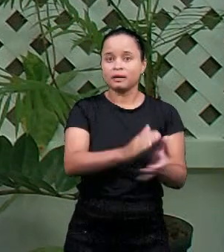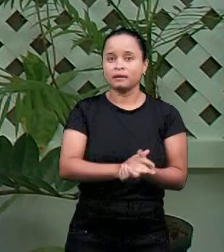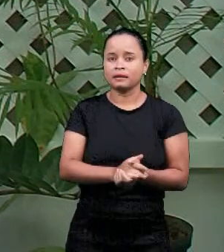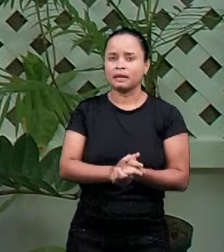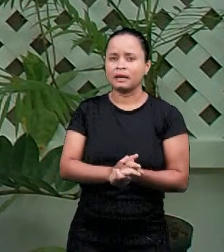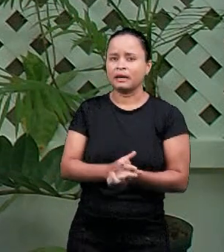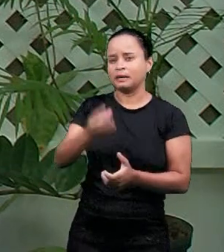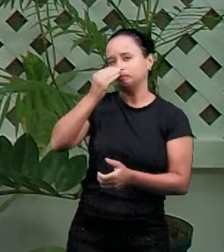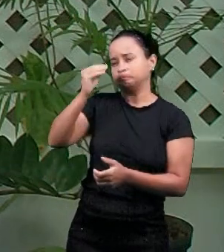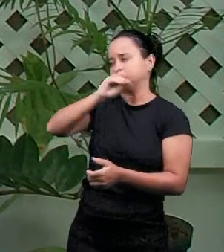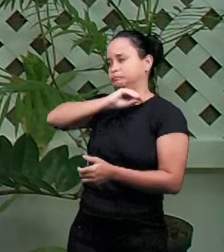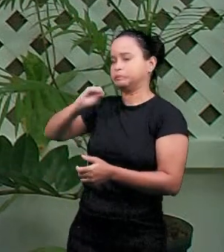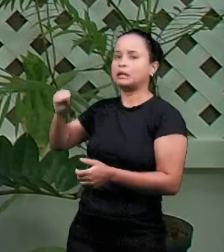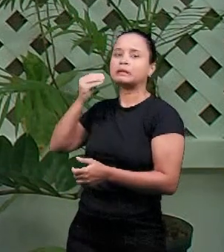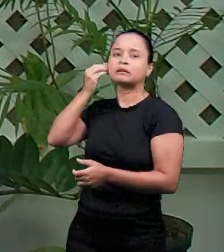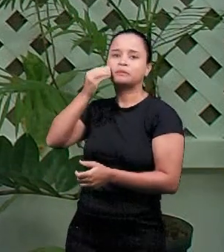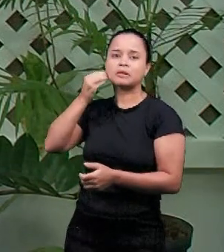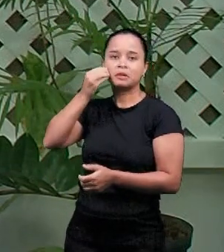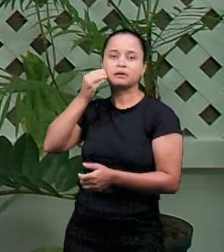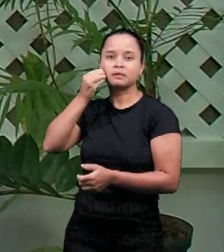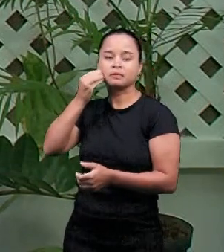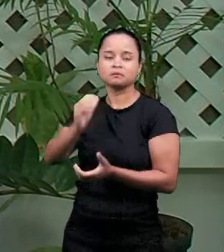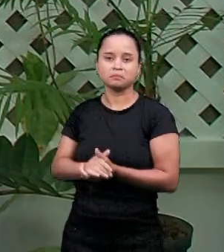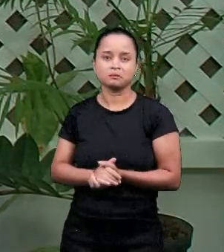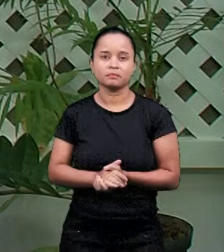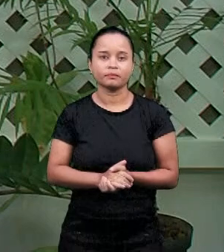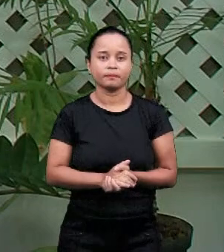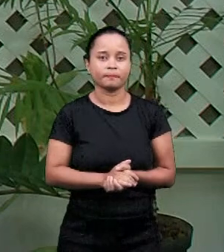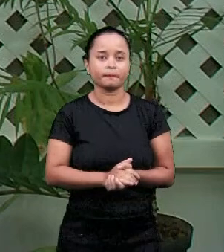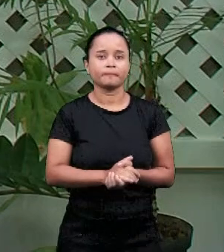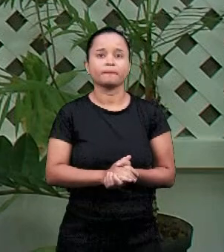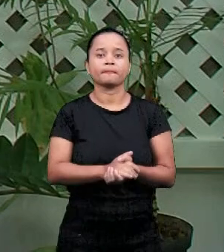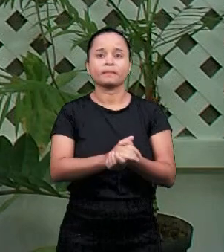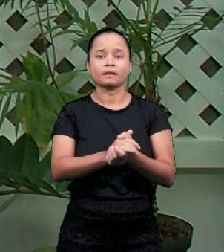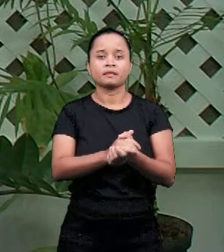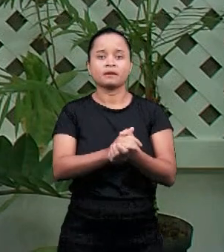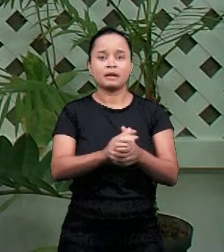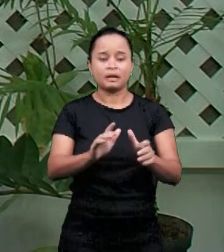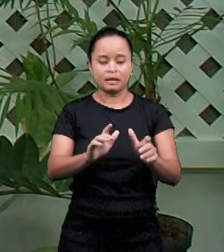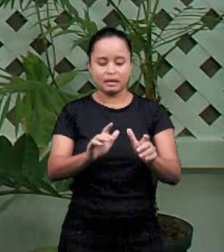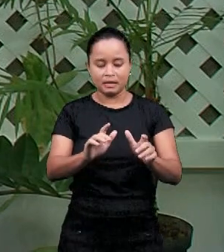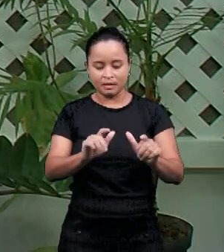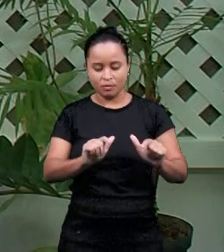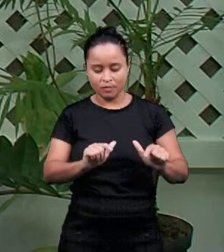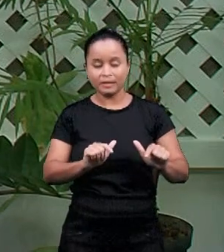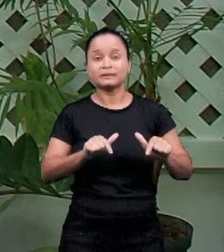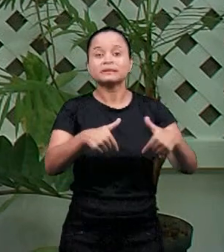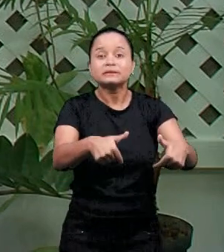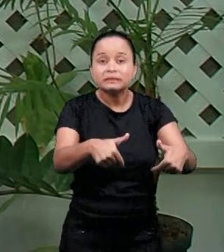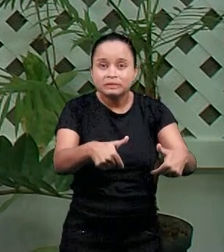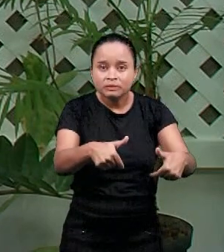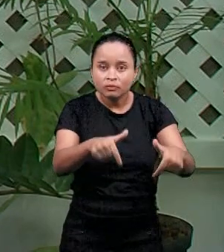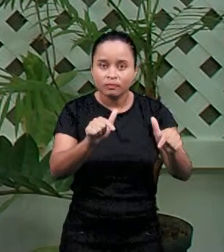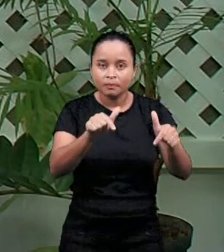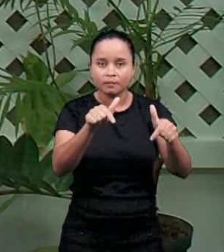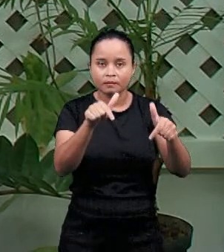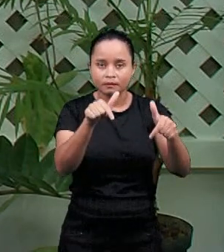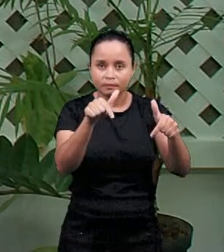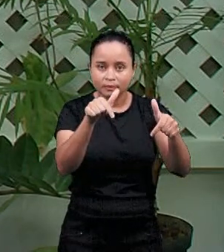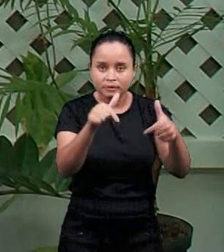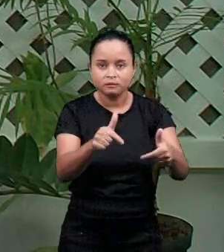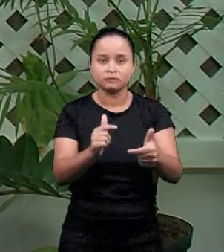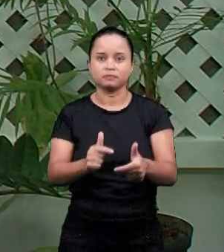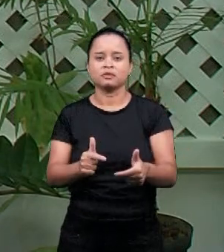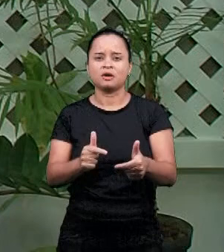expérience. C'est une opération de ce dernier moment, c'est l'apostasie. En